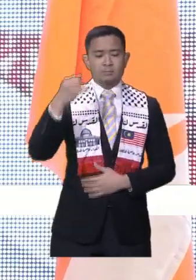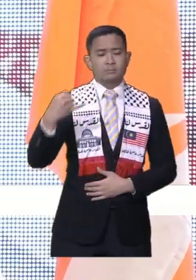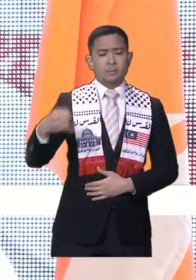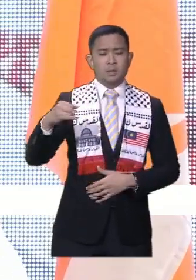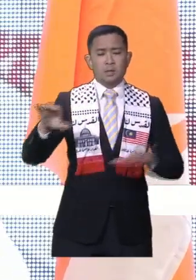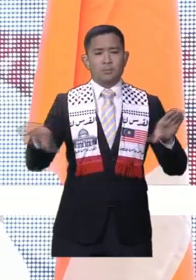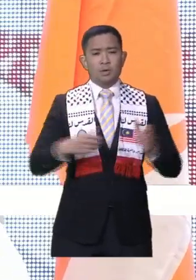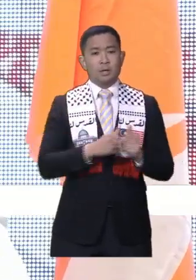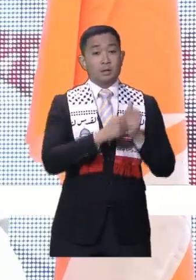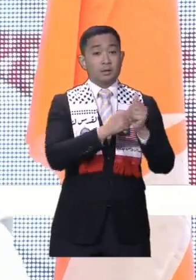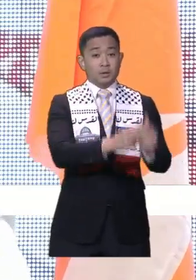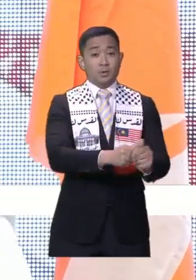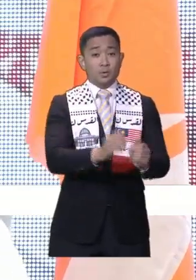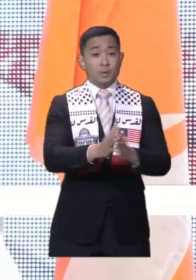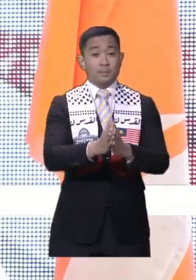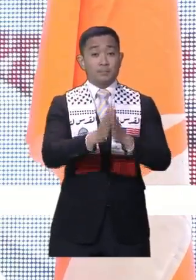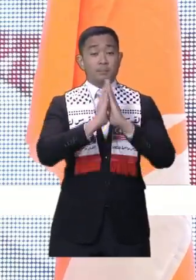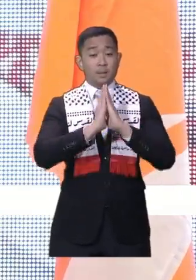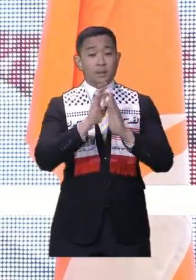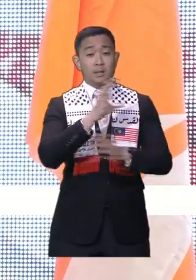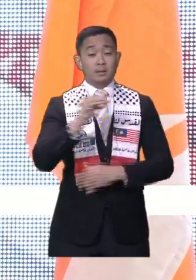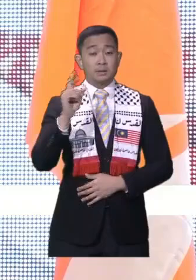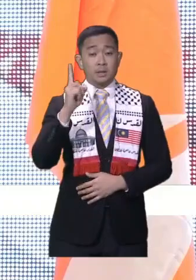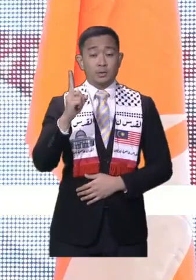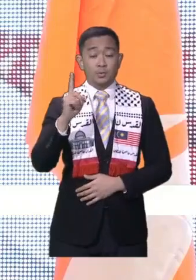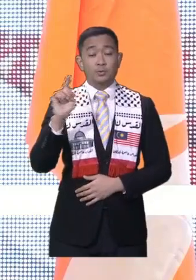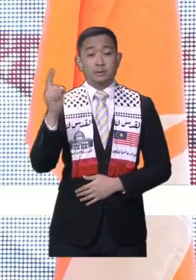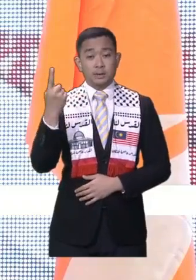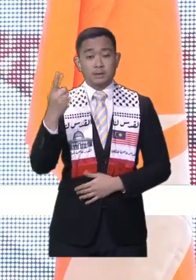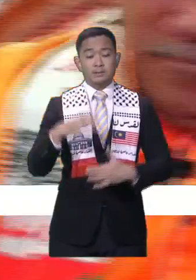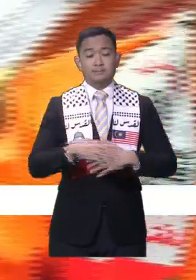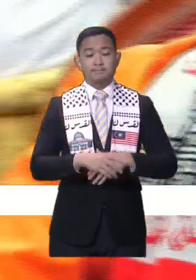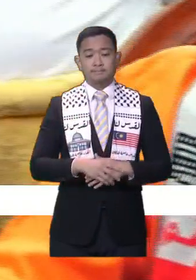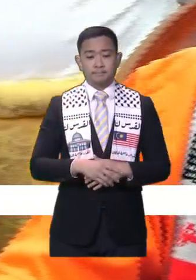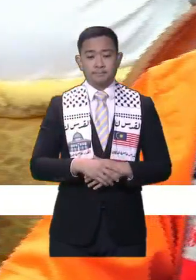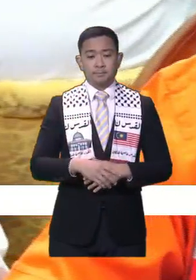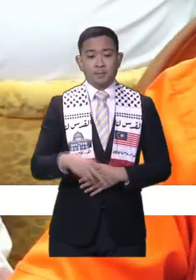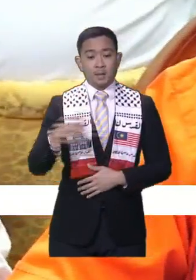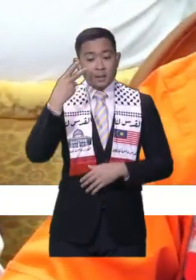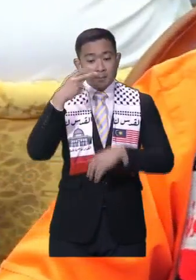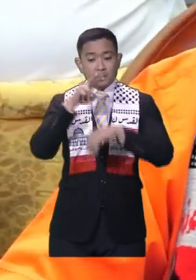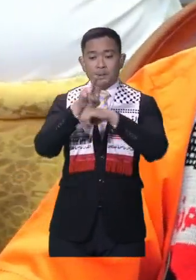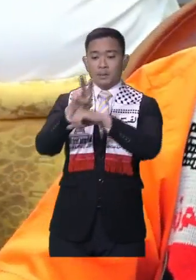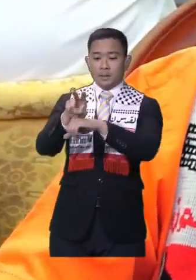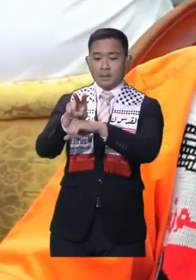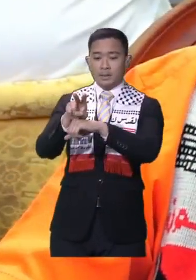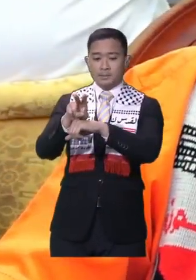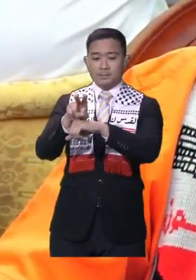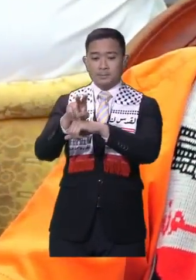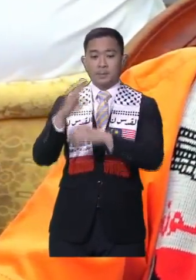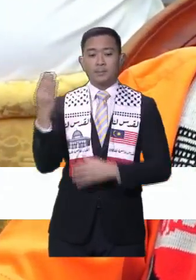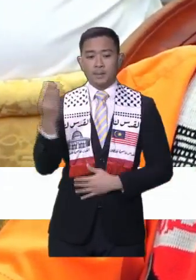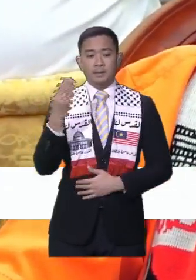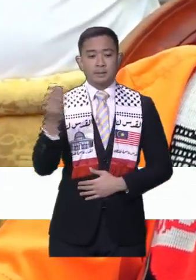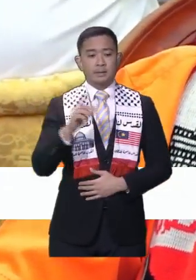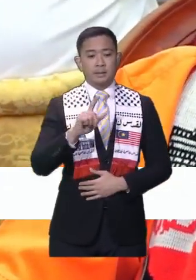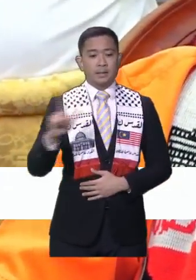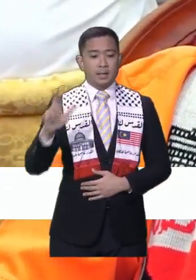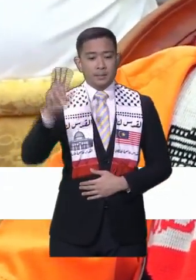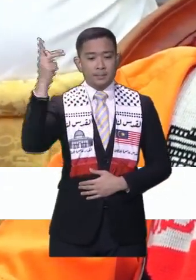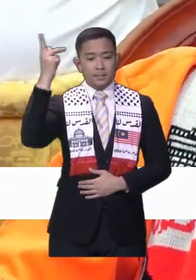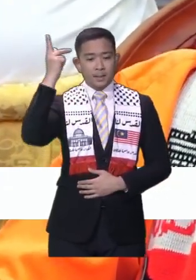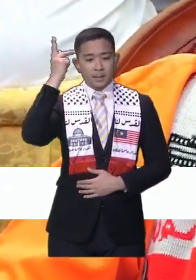dibuat berdasarkan kepada tuntutan satu pihak semata-mata. Ini pandangan masing-masing ini biasalah masing-masing